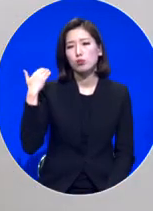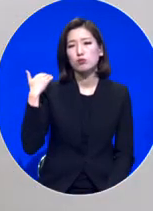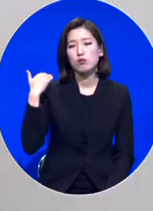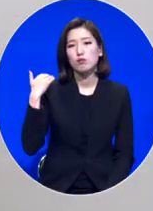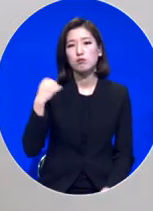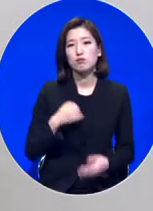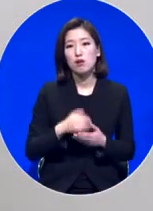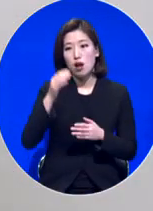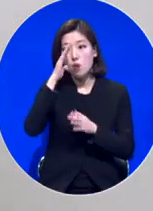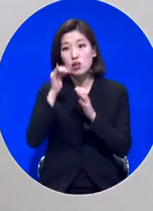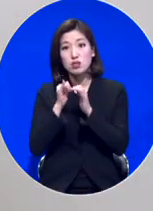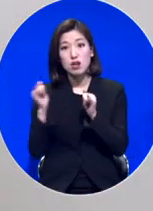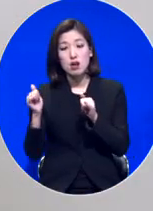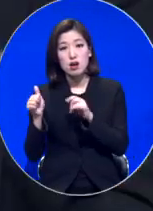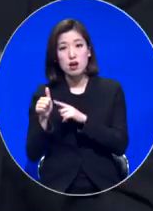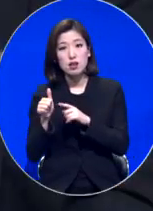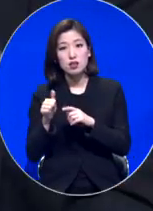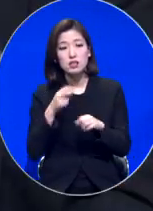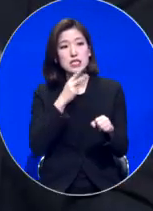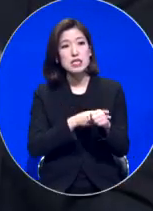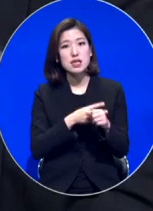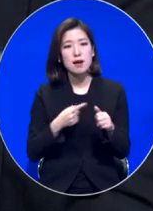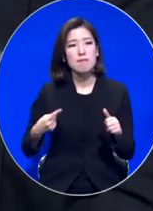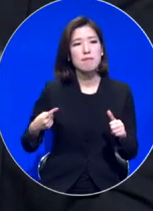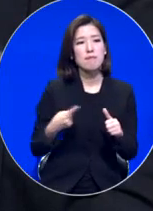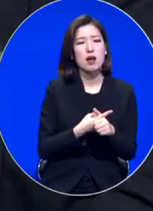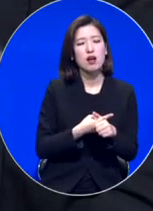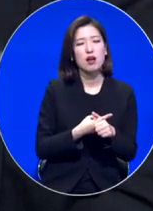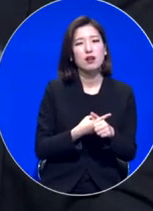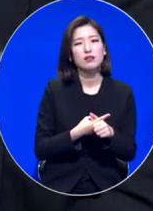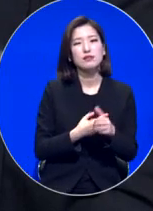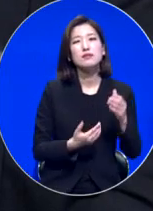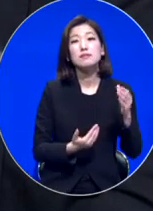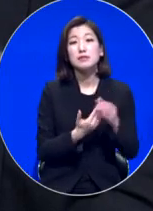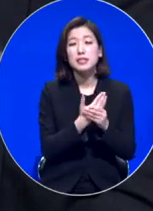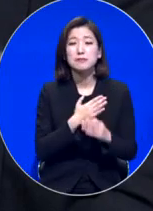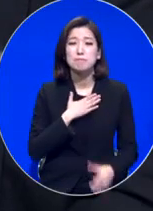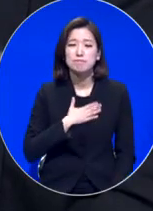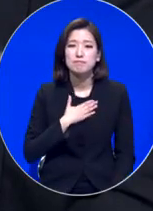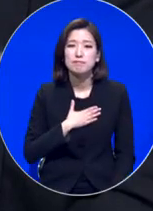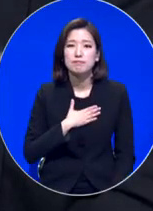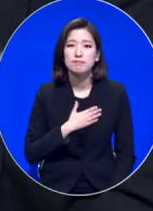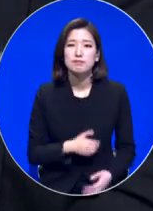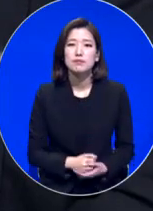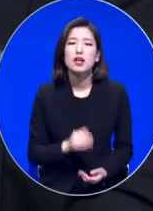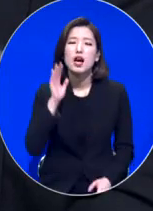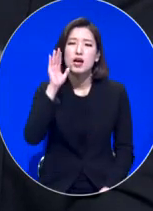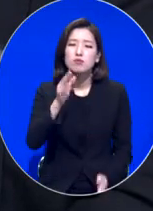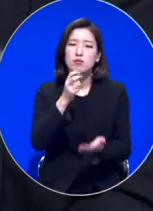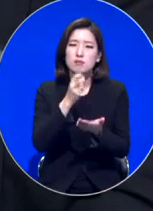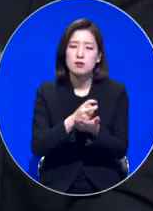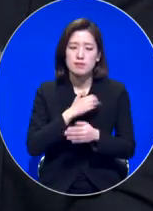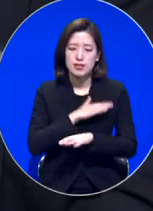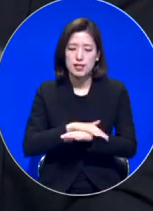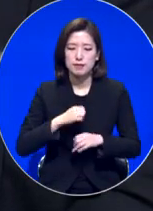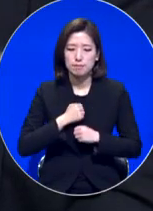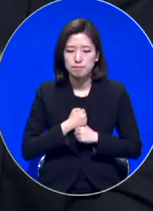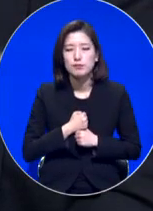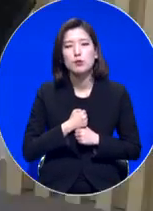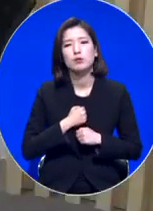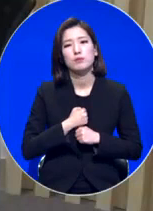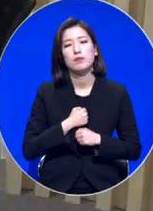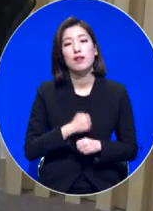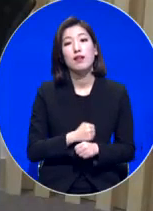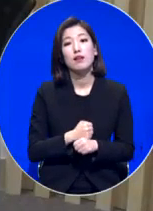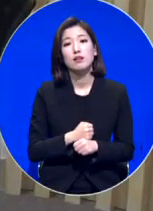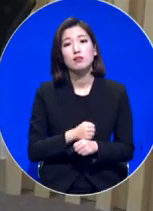환자가 의사를 살해하는 굉장히 안타까운 일들도 발생을 했었잖아요. 앞으로는 이런 규칙들과 수칙들을 잘